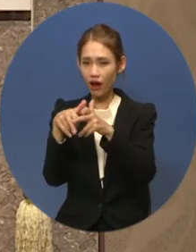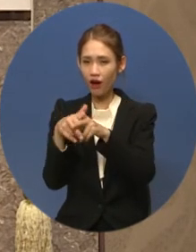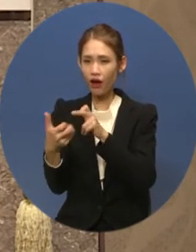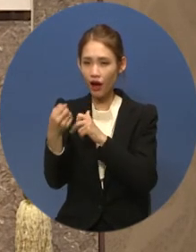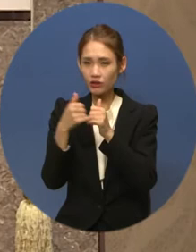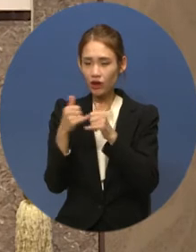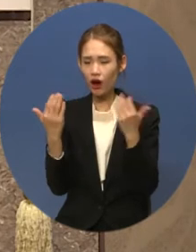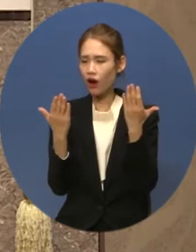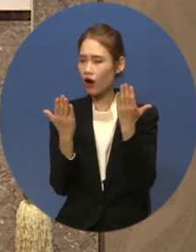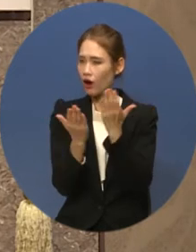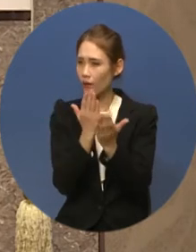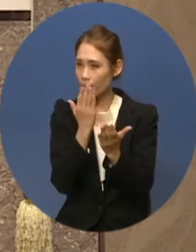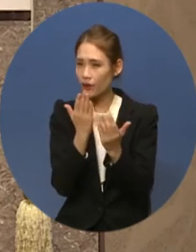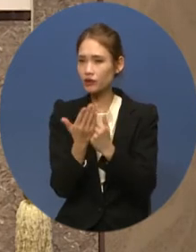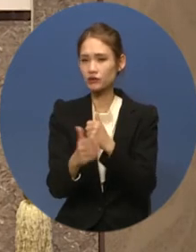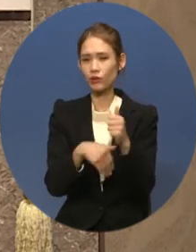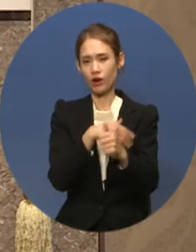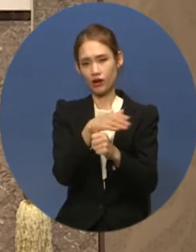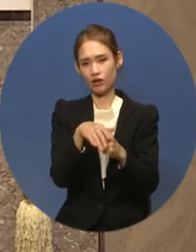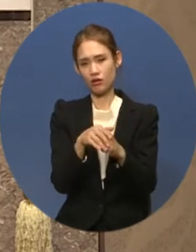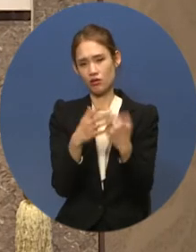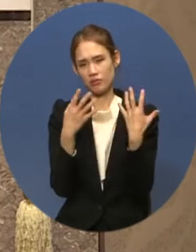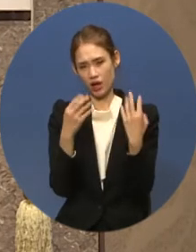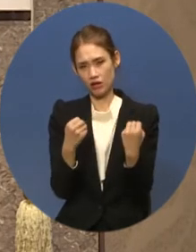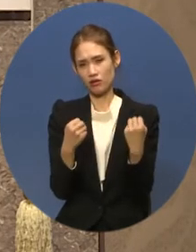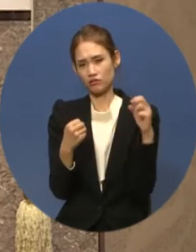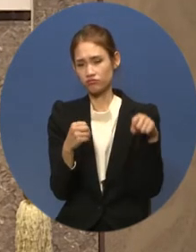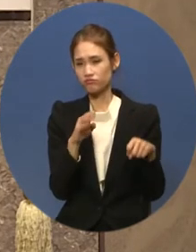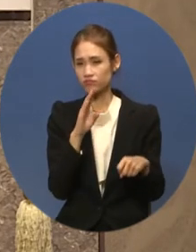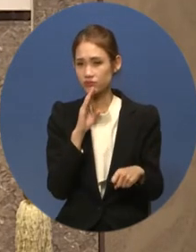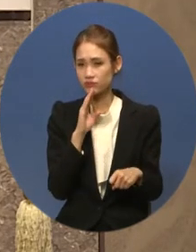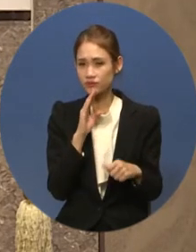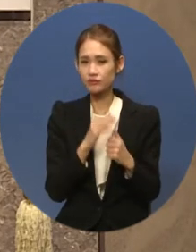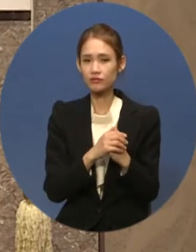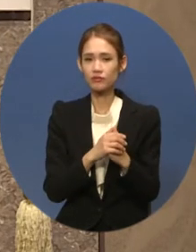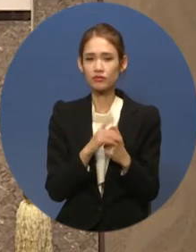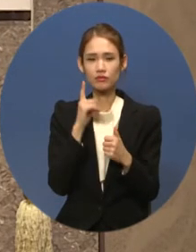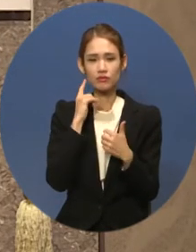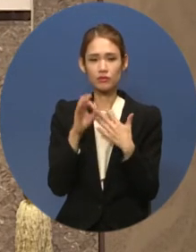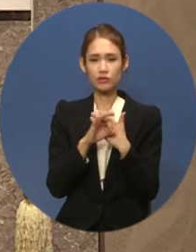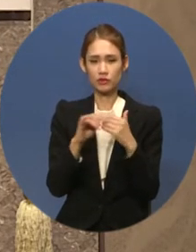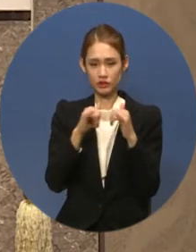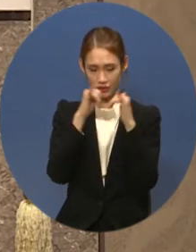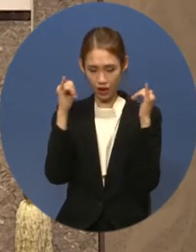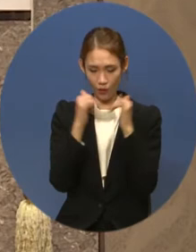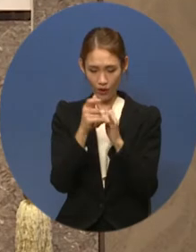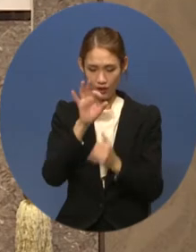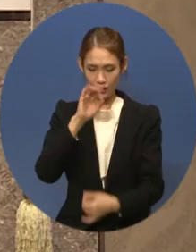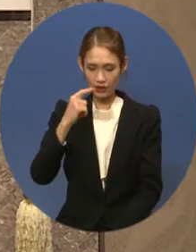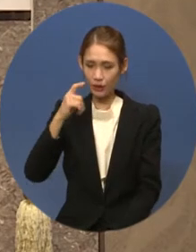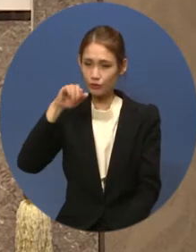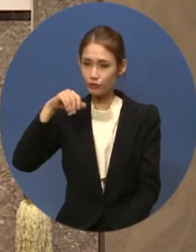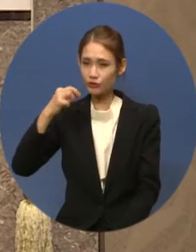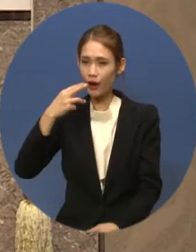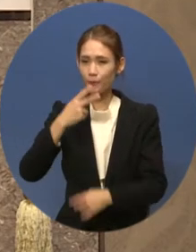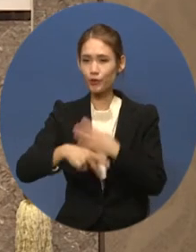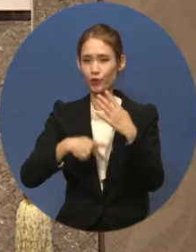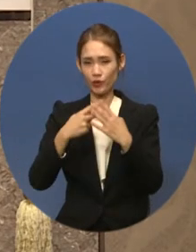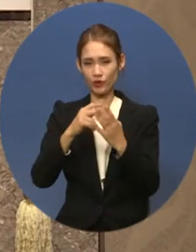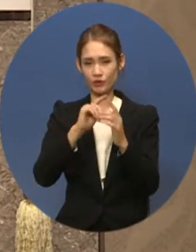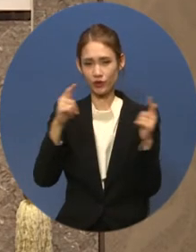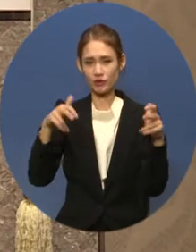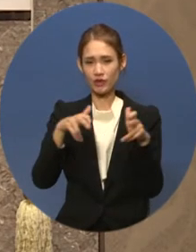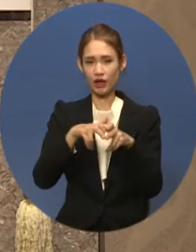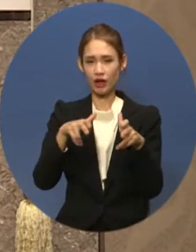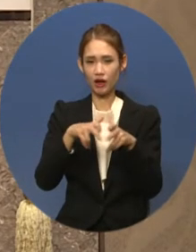불합리 하게 되는 요소들이 아직 많이 있기 때문에 아닙니까 나쓰메 만약에 우리가 우리 사회의 나 인프라 시스템을 그런